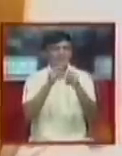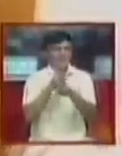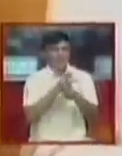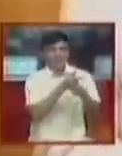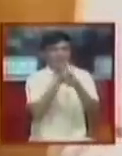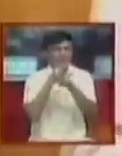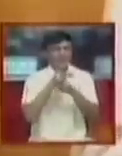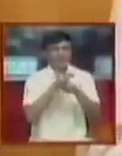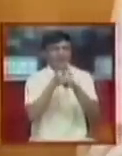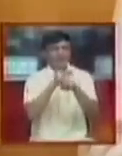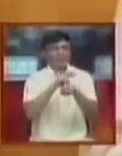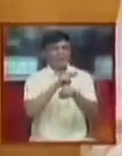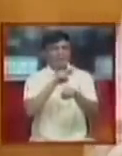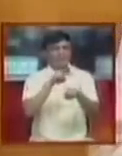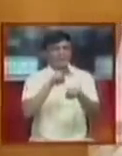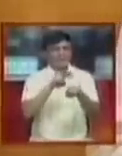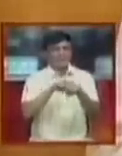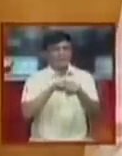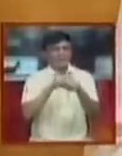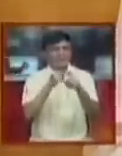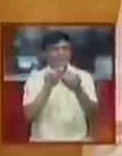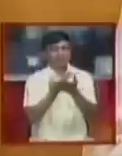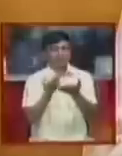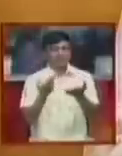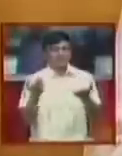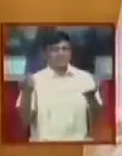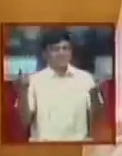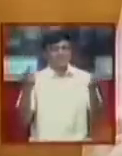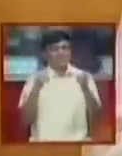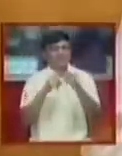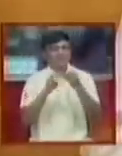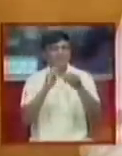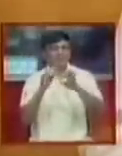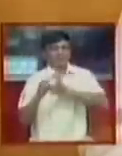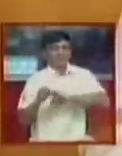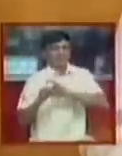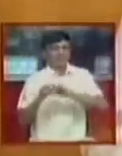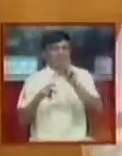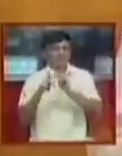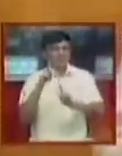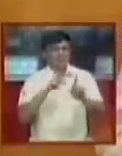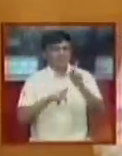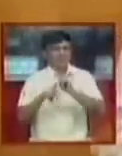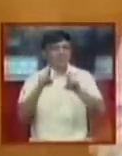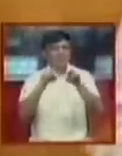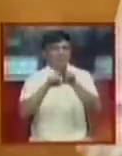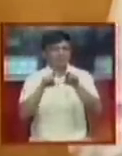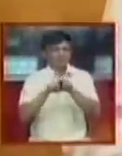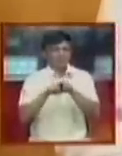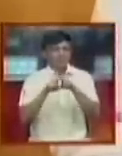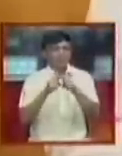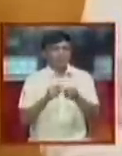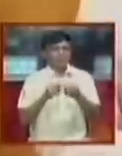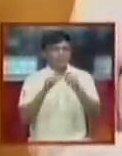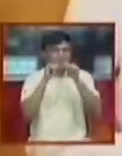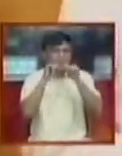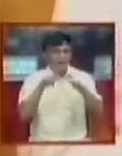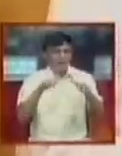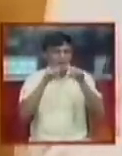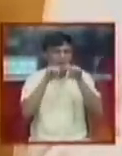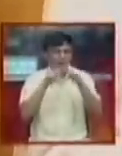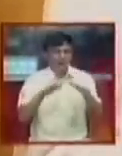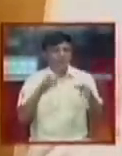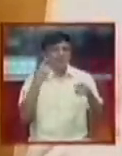at matitiyak na makatarungan ang magiging pakinabang ng publiko at pribadong sektor sa mga biyayang makukuha